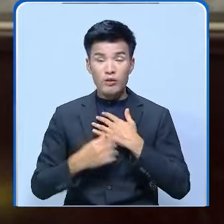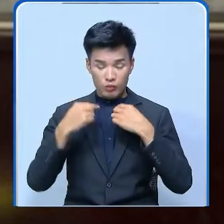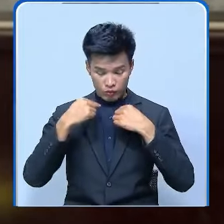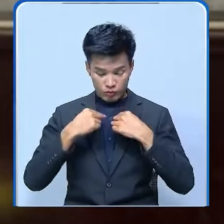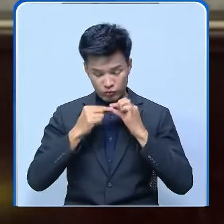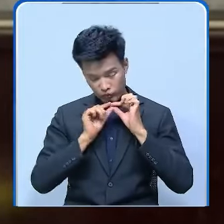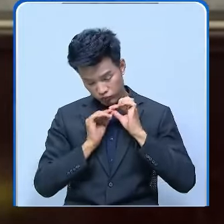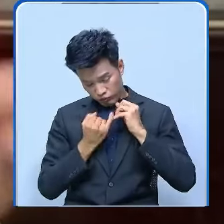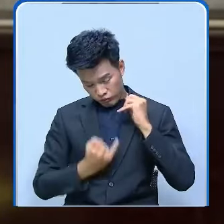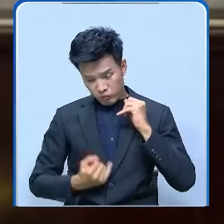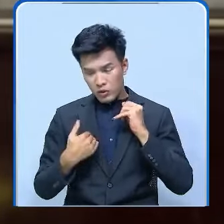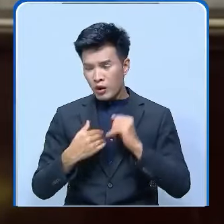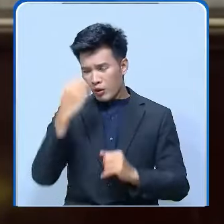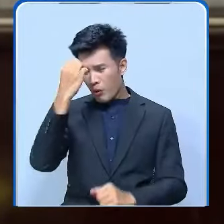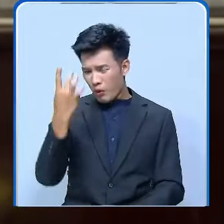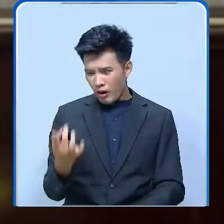ธจะ